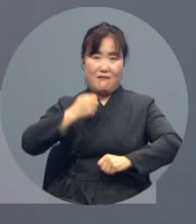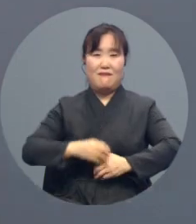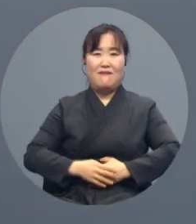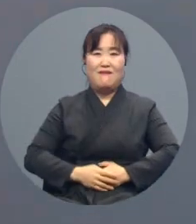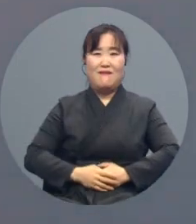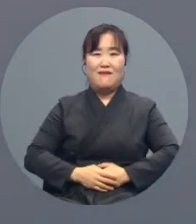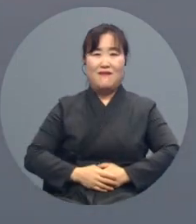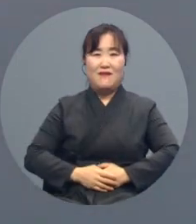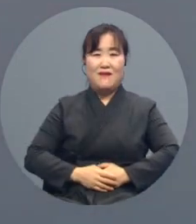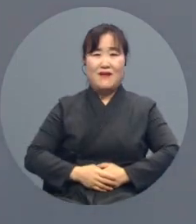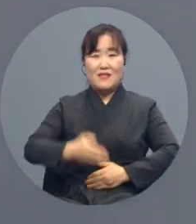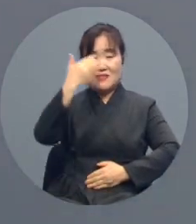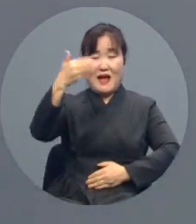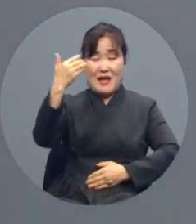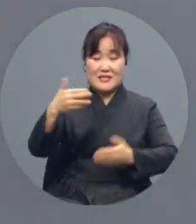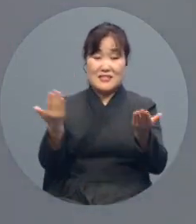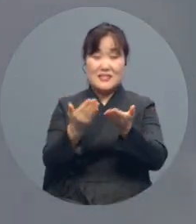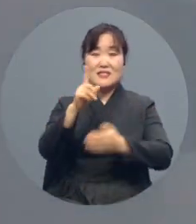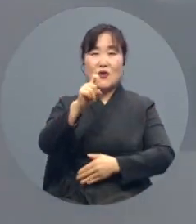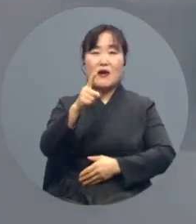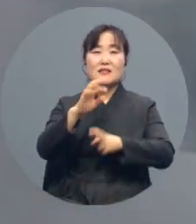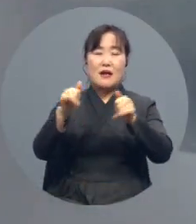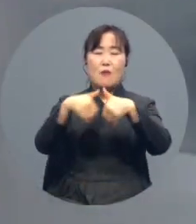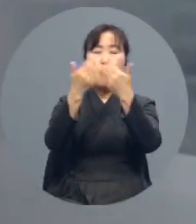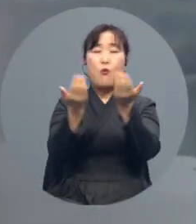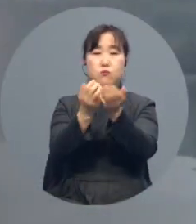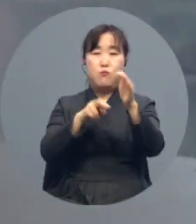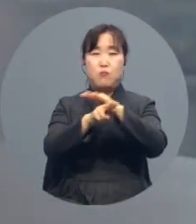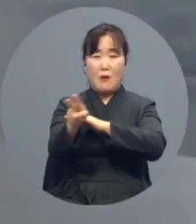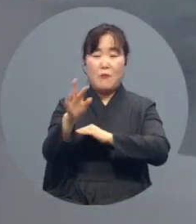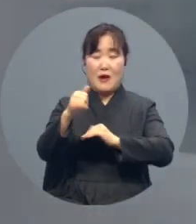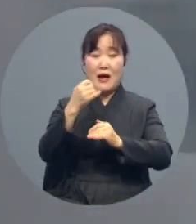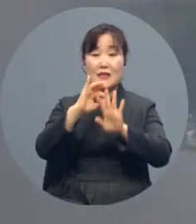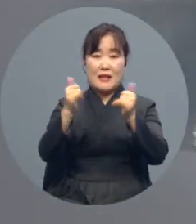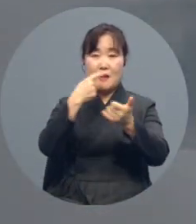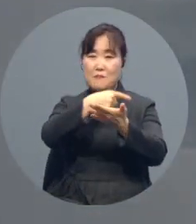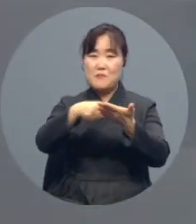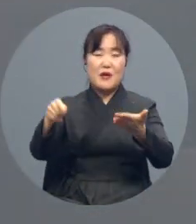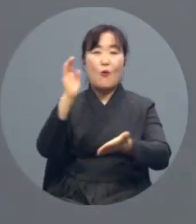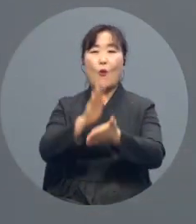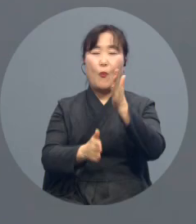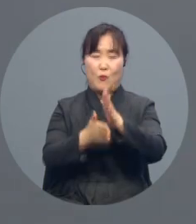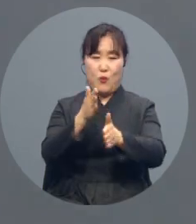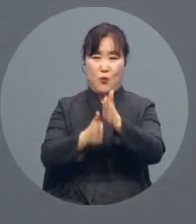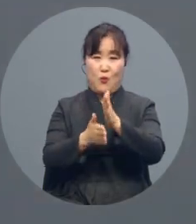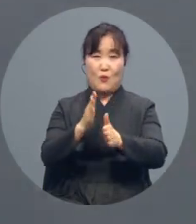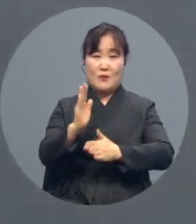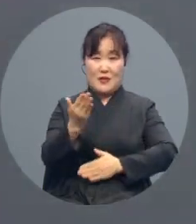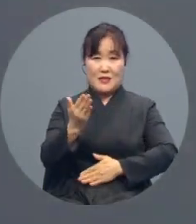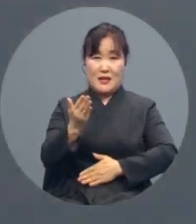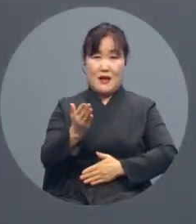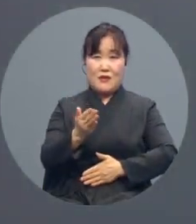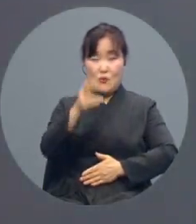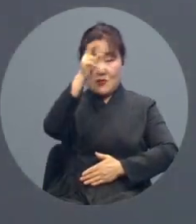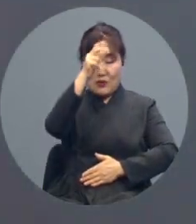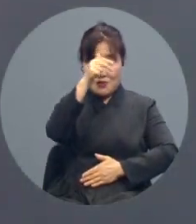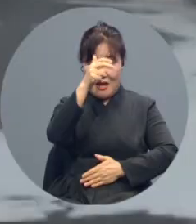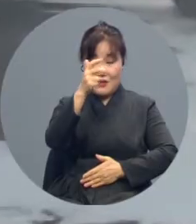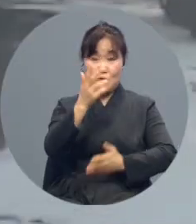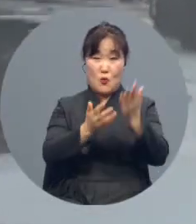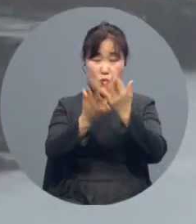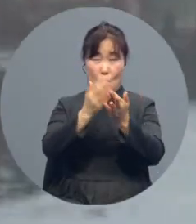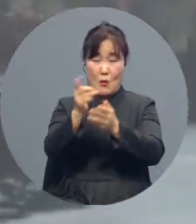역부족이었습니다. 다행히 작업자 11명이 모두 대피해 인명피해는 없었던 상황. 해경과